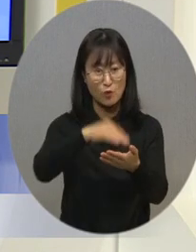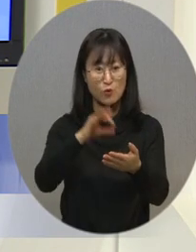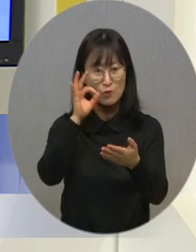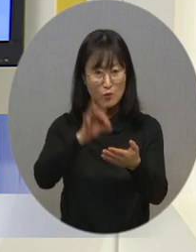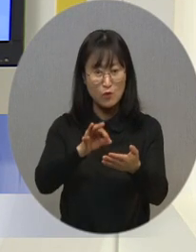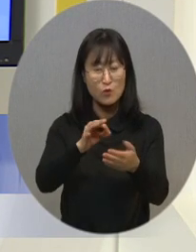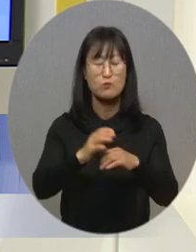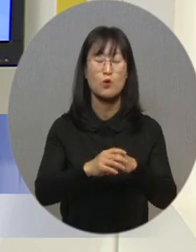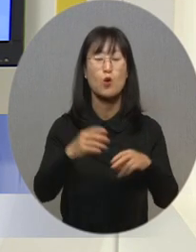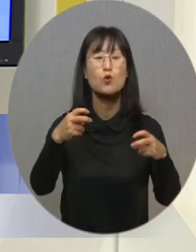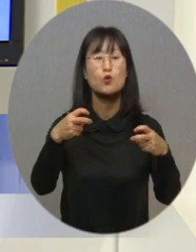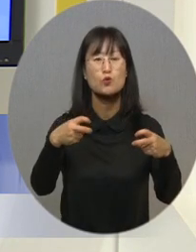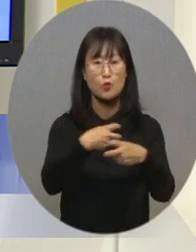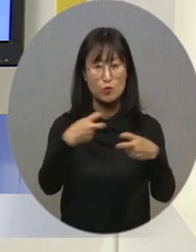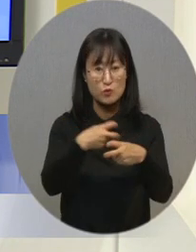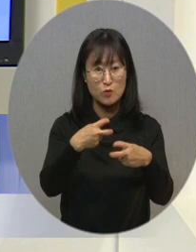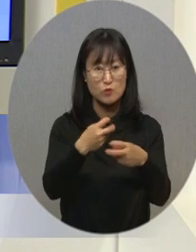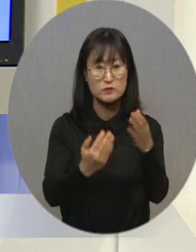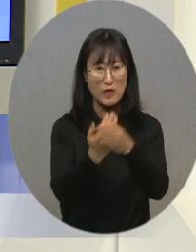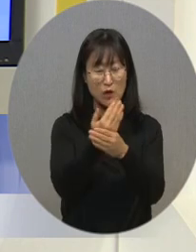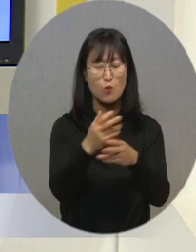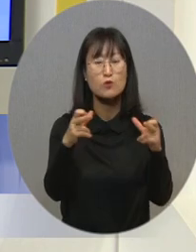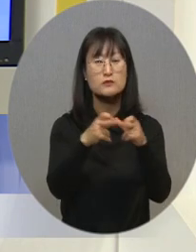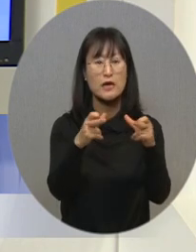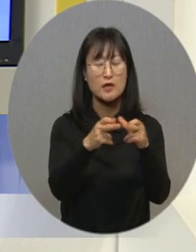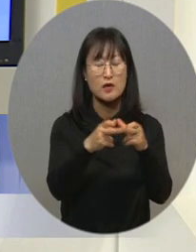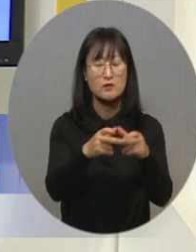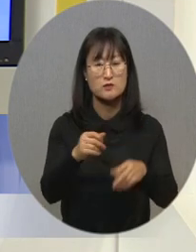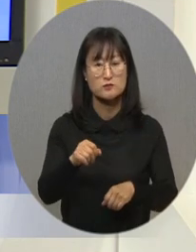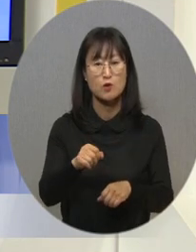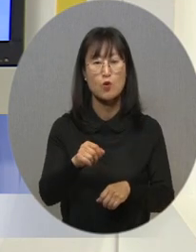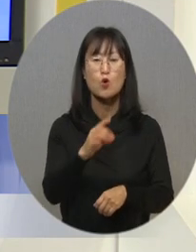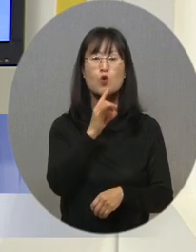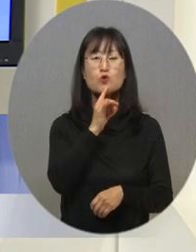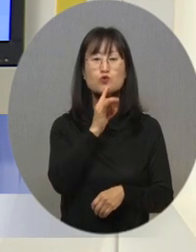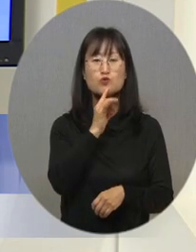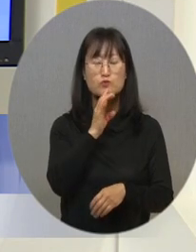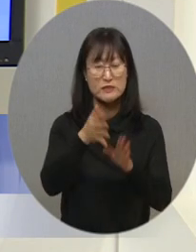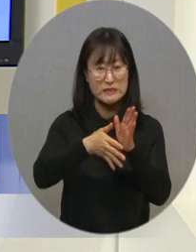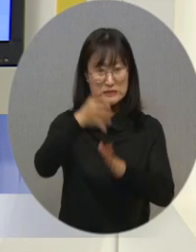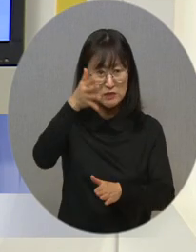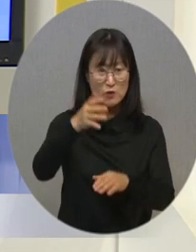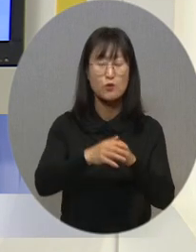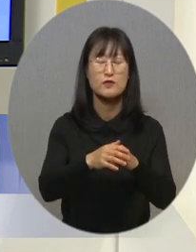협회가 경북 구미에서 2023 교통사고 장애인